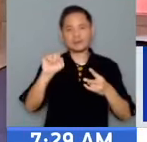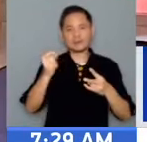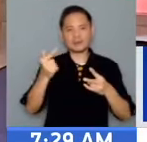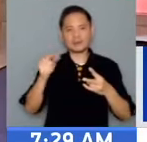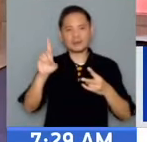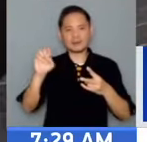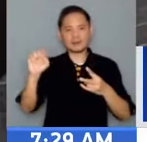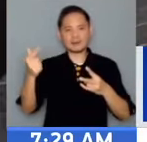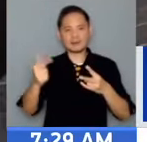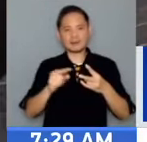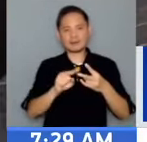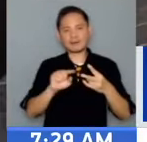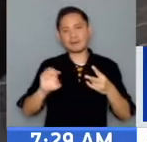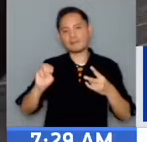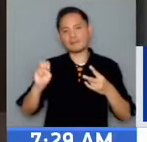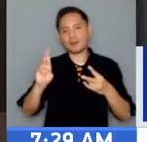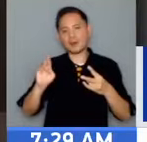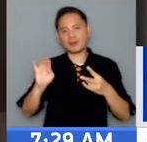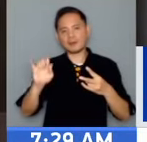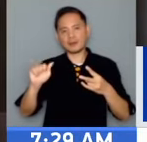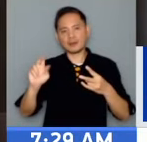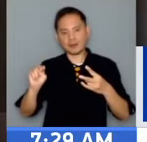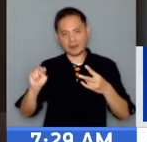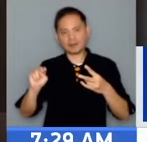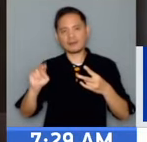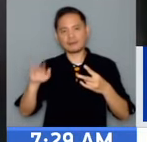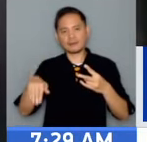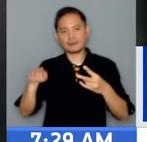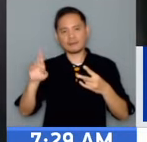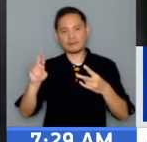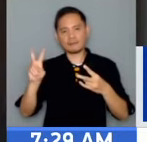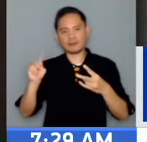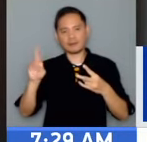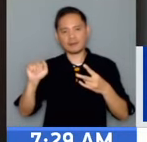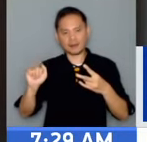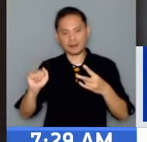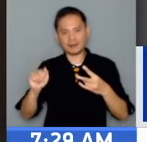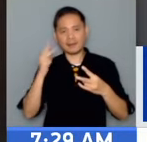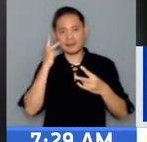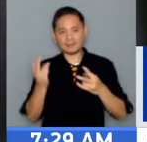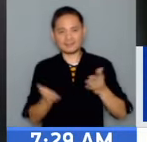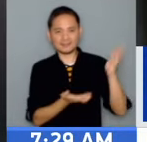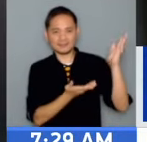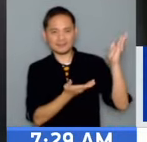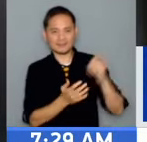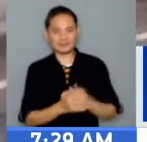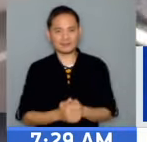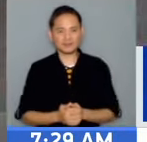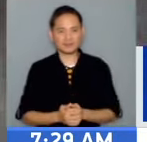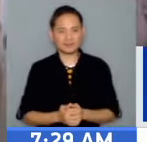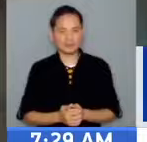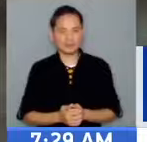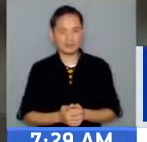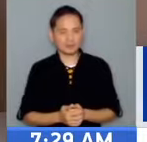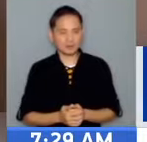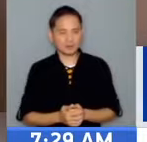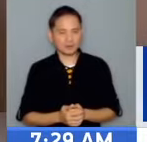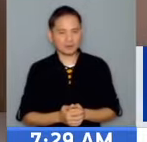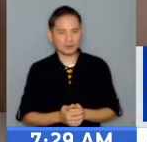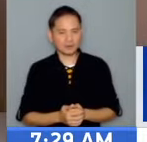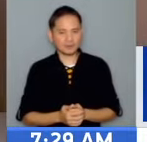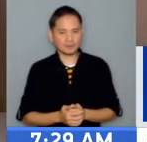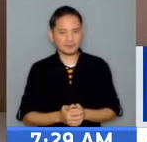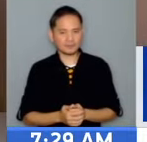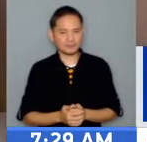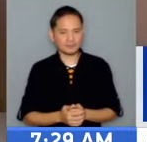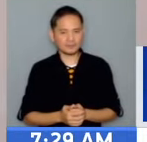Babalik kita sa araw bago mangyari ang aksidente. Kaya mo yun? Toots nga eh. Kaya mo yun? Paulit-ulit. Jazz?